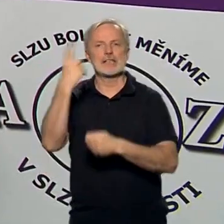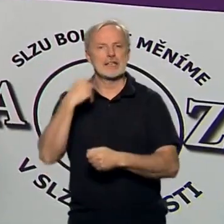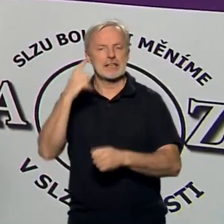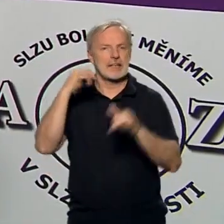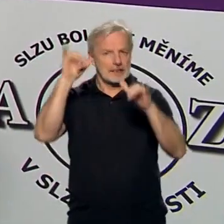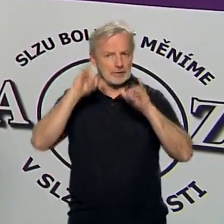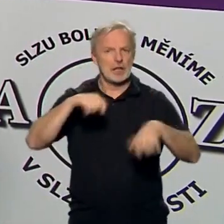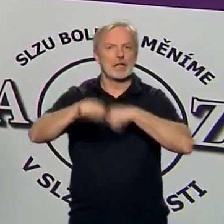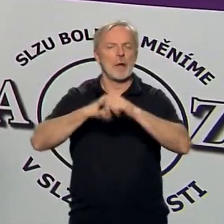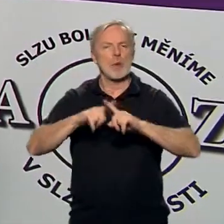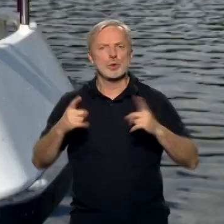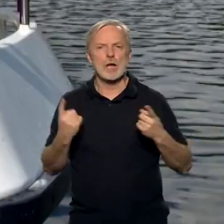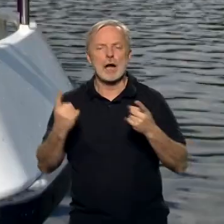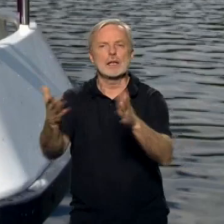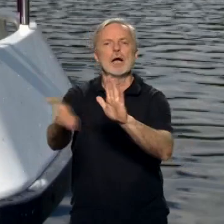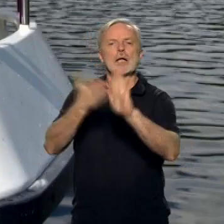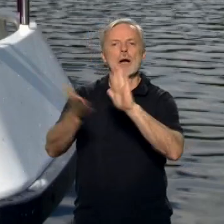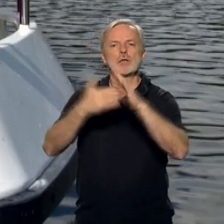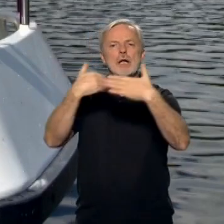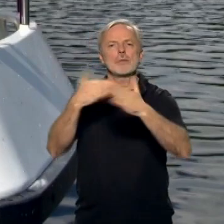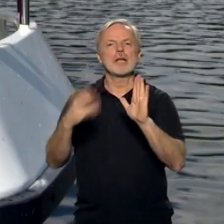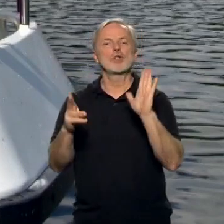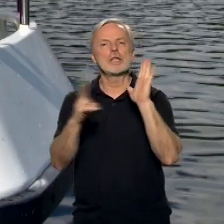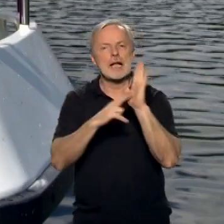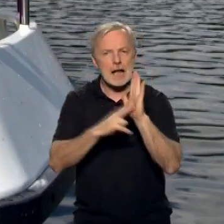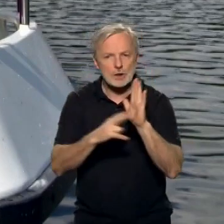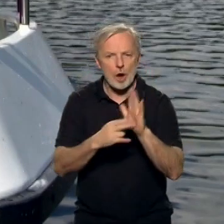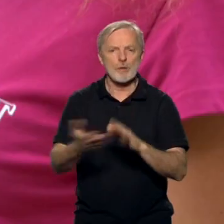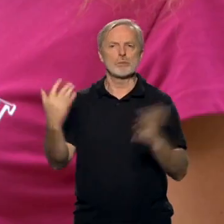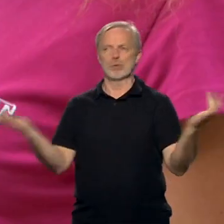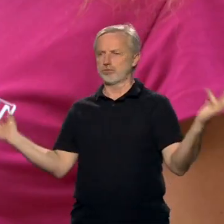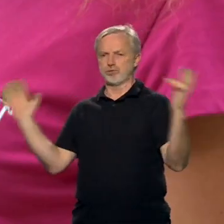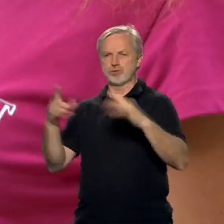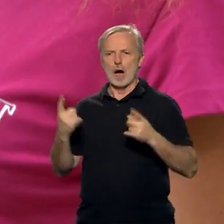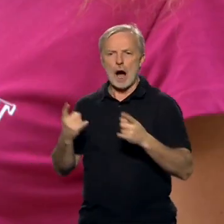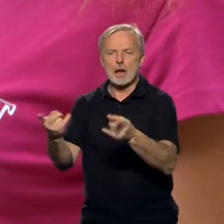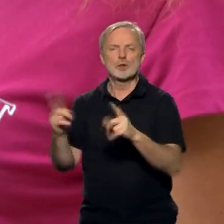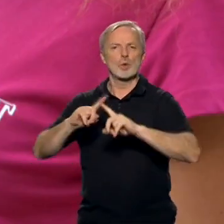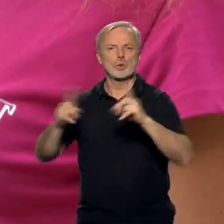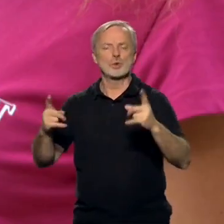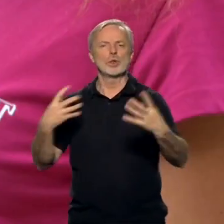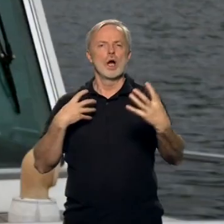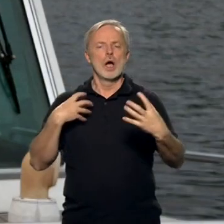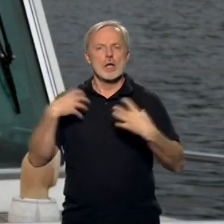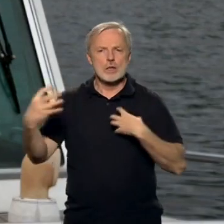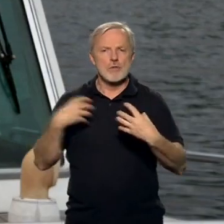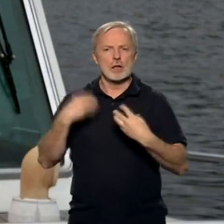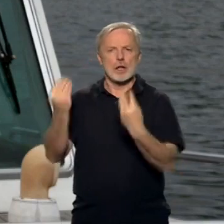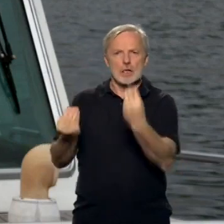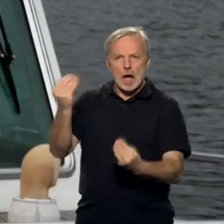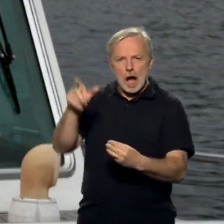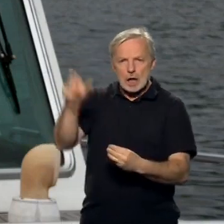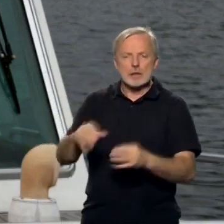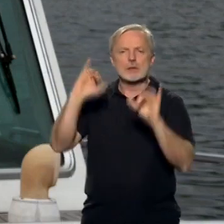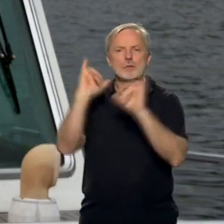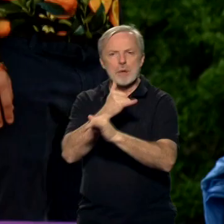zmínit akci v Nelauzevsi, kde jsme měli spoustu známých i neznámých účinkujících, například Nela Kajlová, Libor